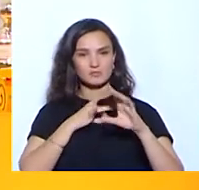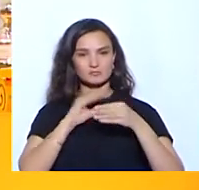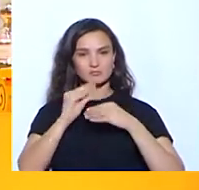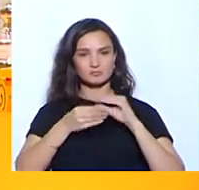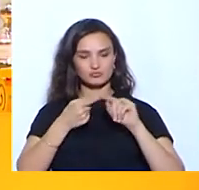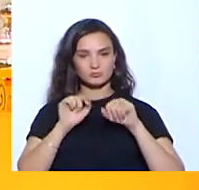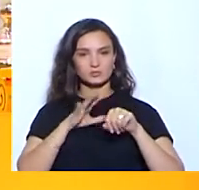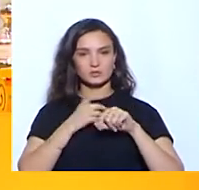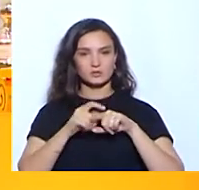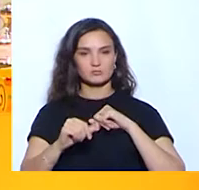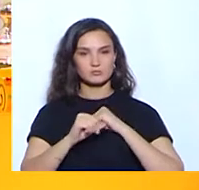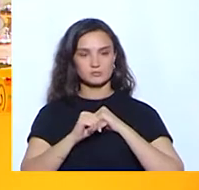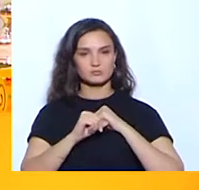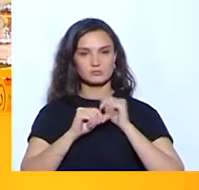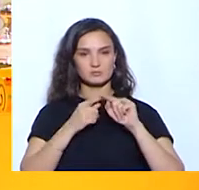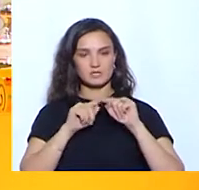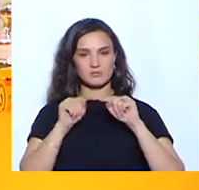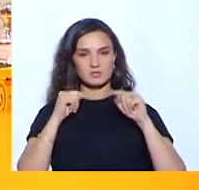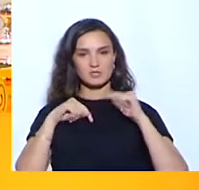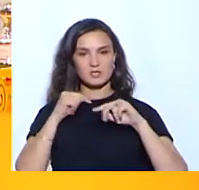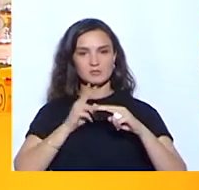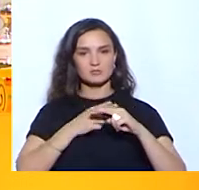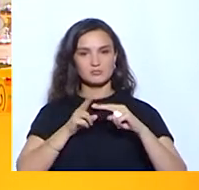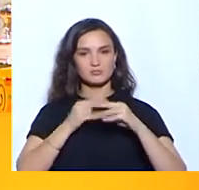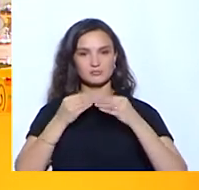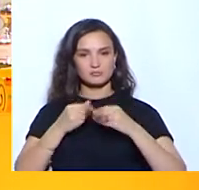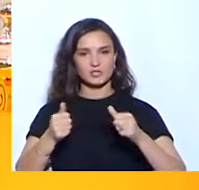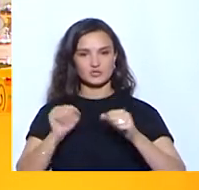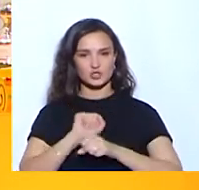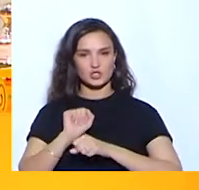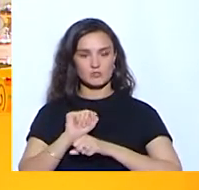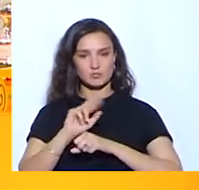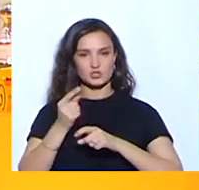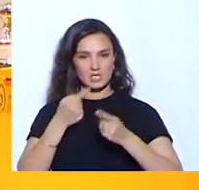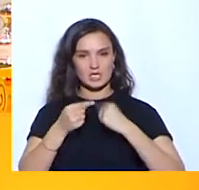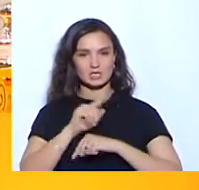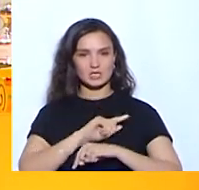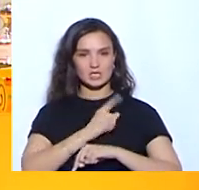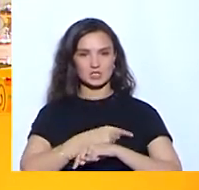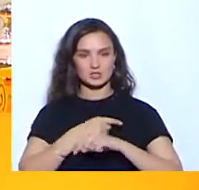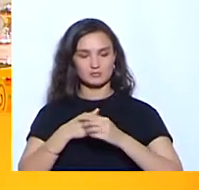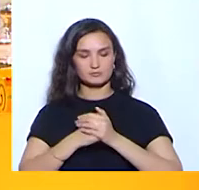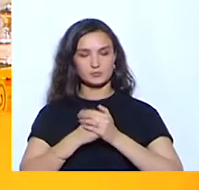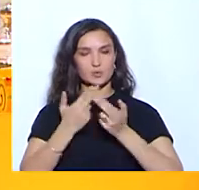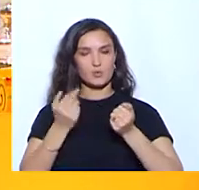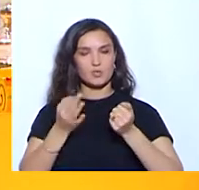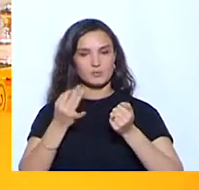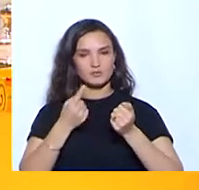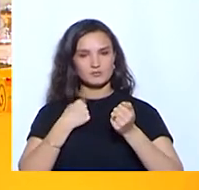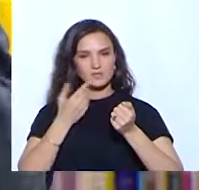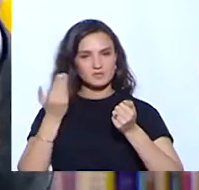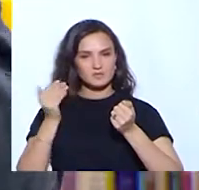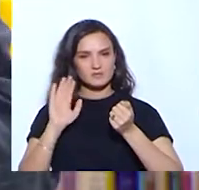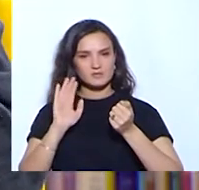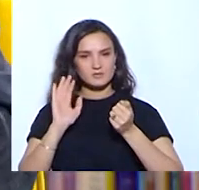ფიფქები შეიძლება ძალიან დაგვეხმაროს აი ამ დაშლის, ცილის დაშლის პროცესის შეჩერებაში და აღდგენაში. ხომ არაფერი გამორჩა ბატონო